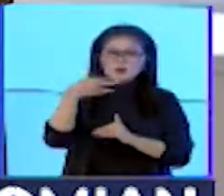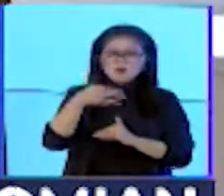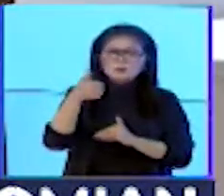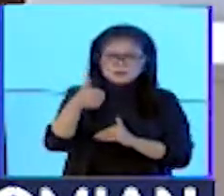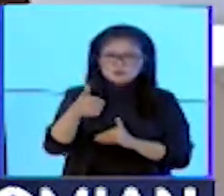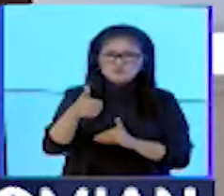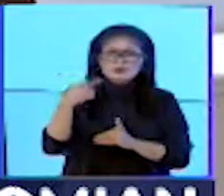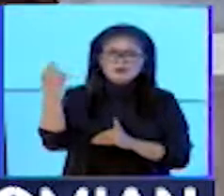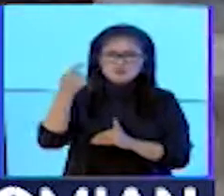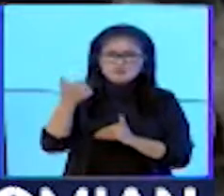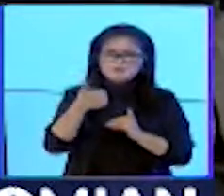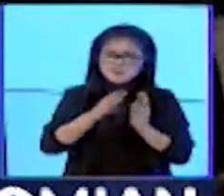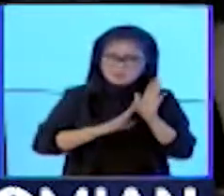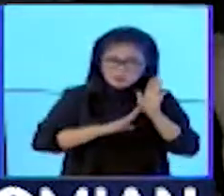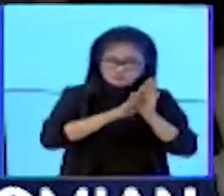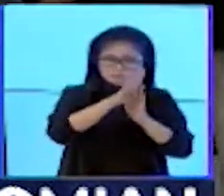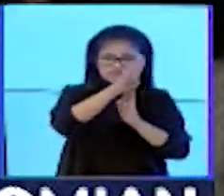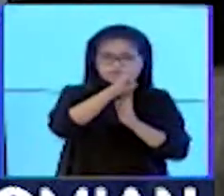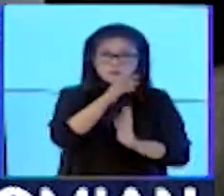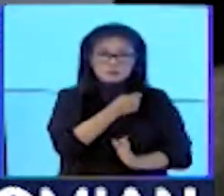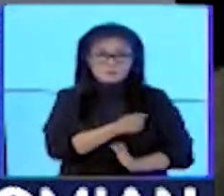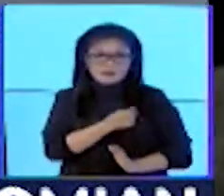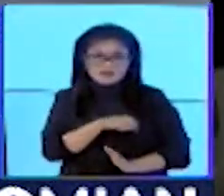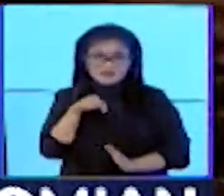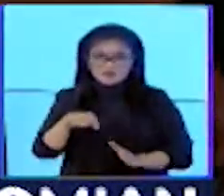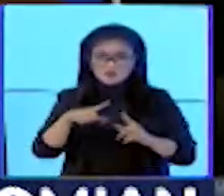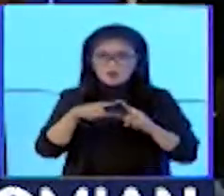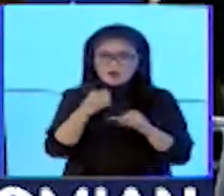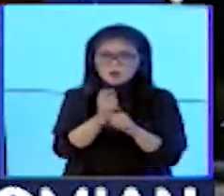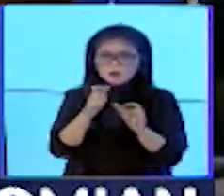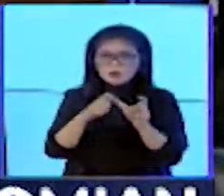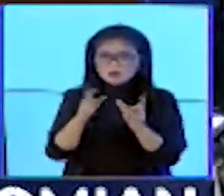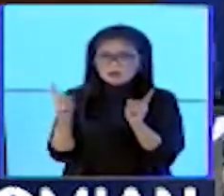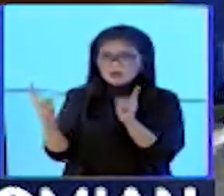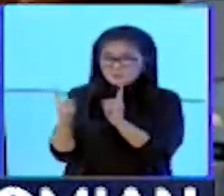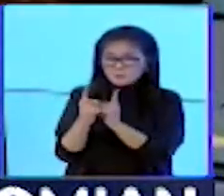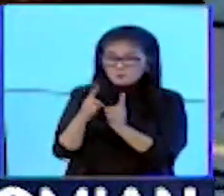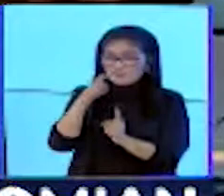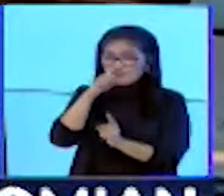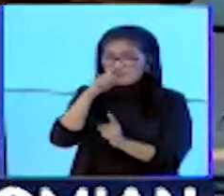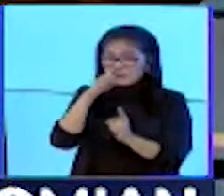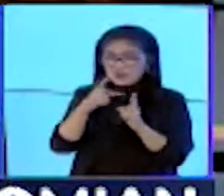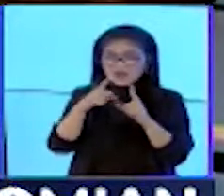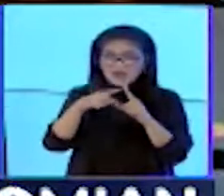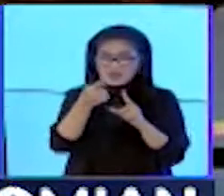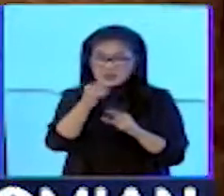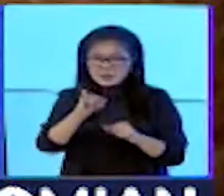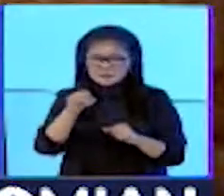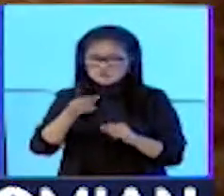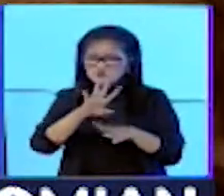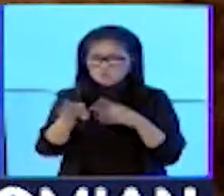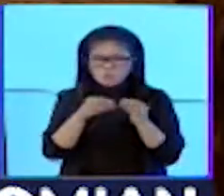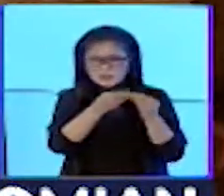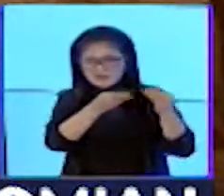Menteri Perdagangan Agus Suparmanto saat bersilaturahmi dengan eksekutif chairman MNC Group, Haritanu Sudibyo, beserta jajaran pimpinan